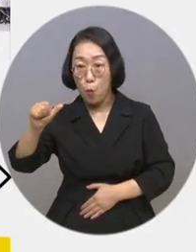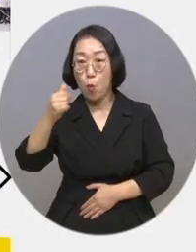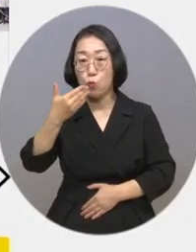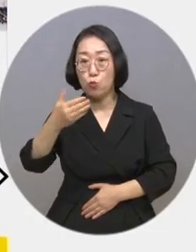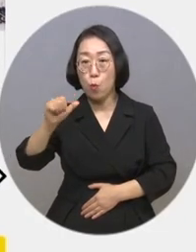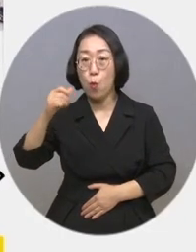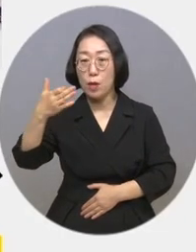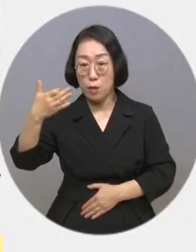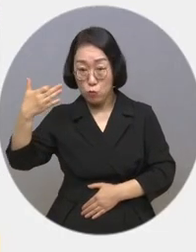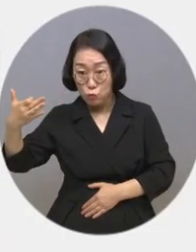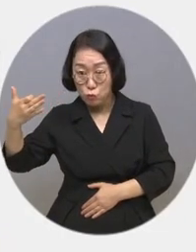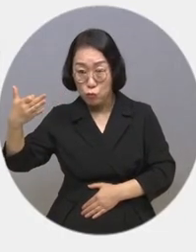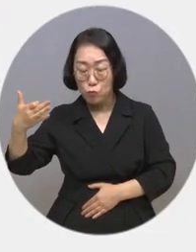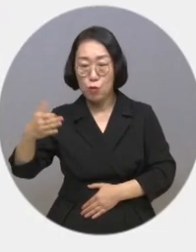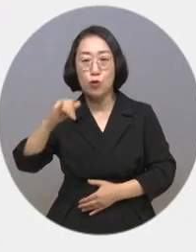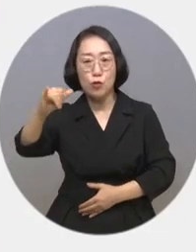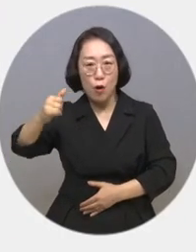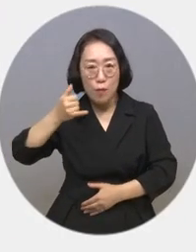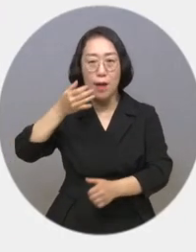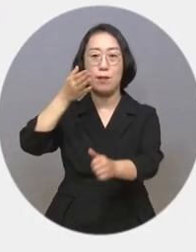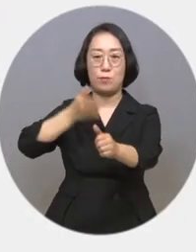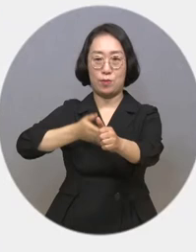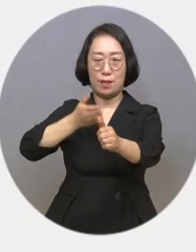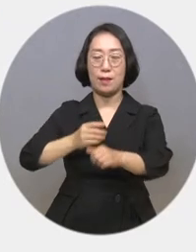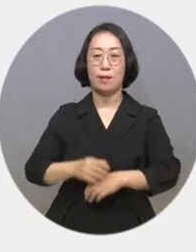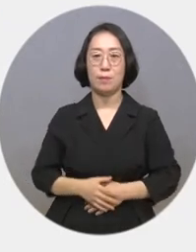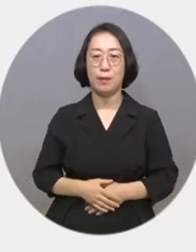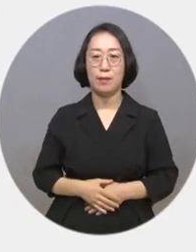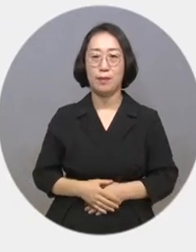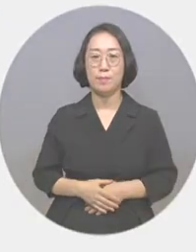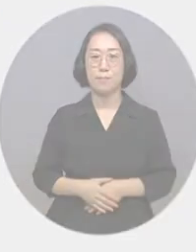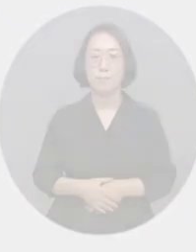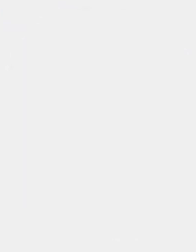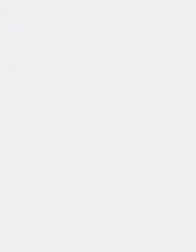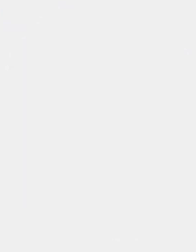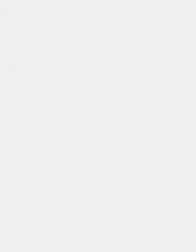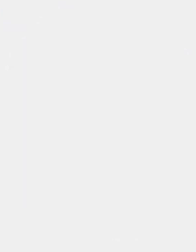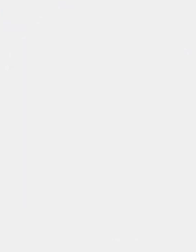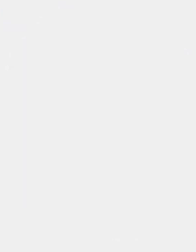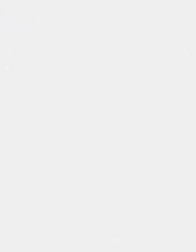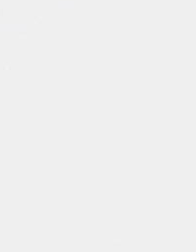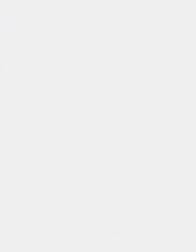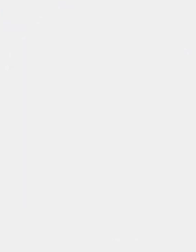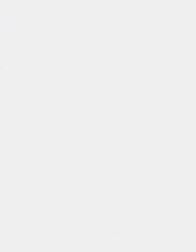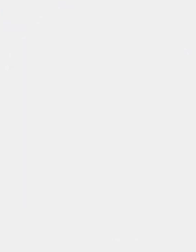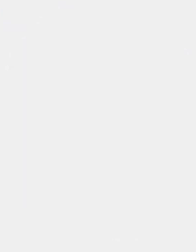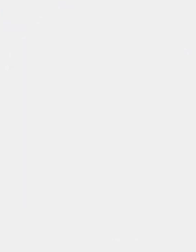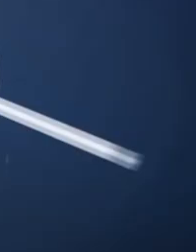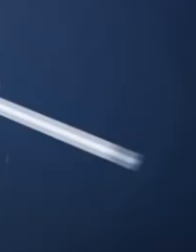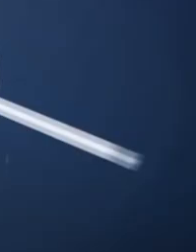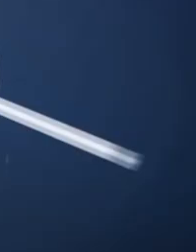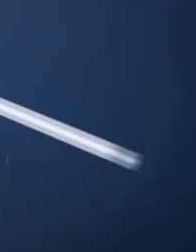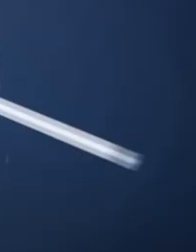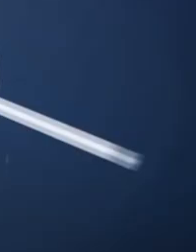전화번호 02-2655-9519로 많은 제보 바랍니다.